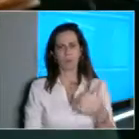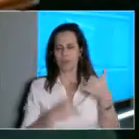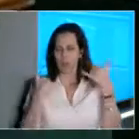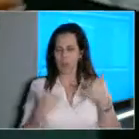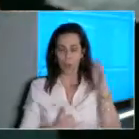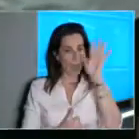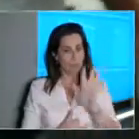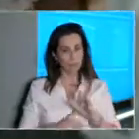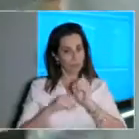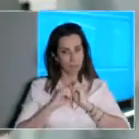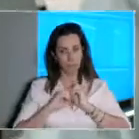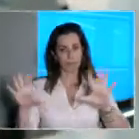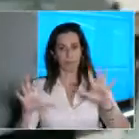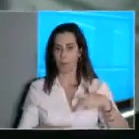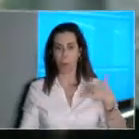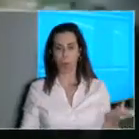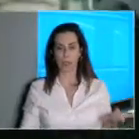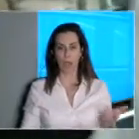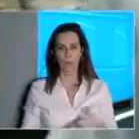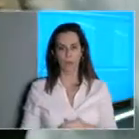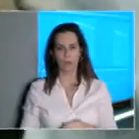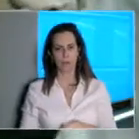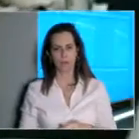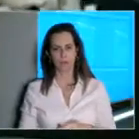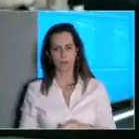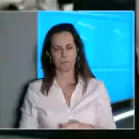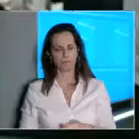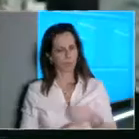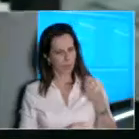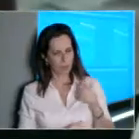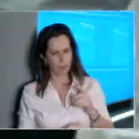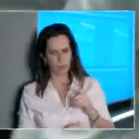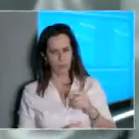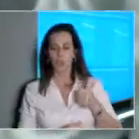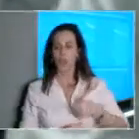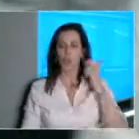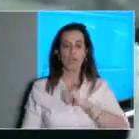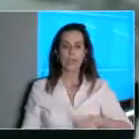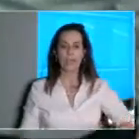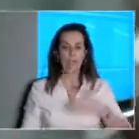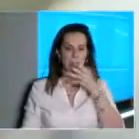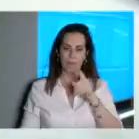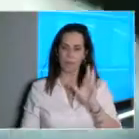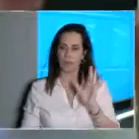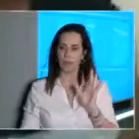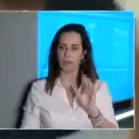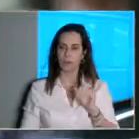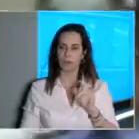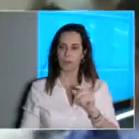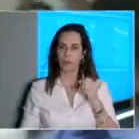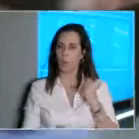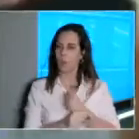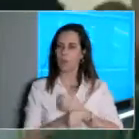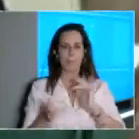והיום הסרטון רץ בוואטסאפ, וברשתות החברתיות. ככה ראש העירייה הזה פועל. הוא פועל